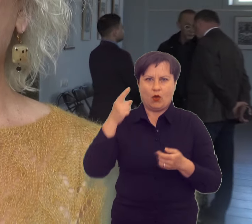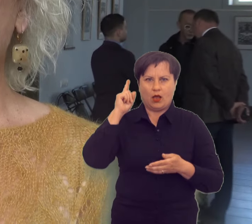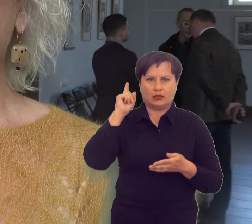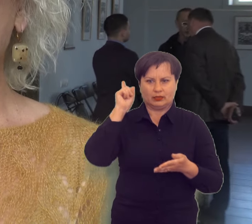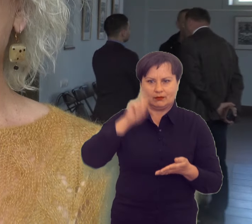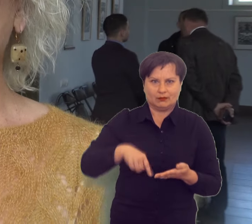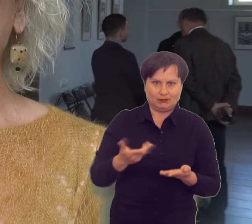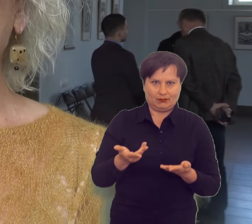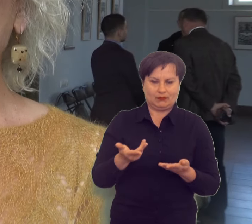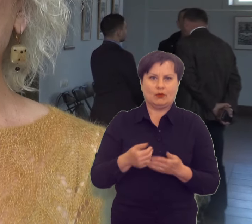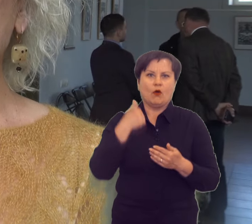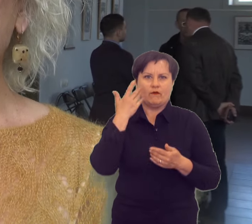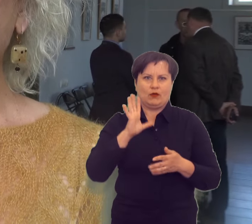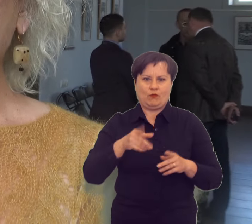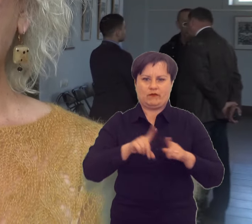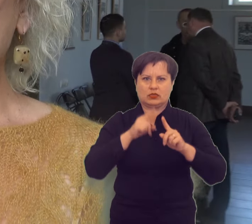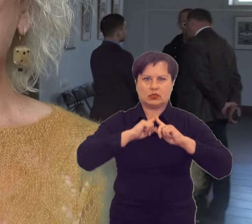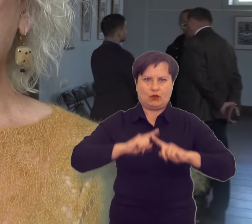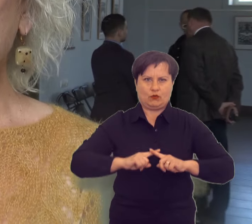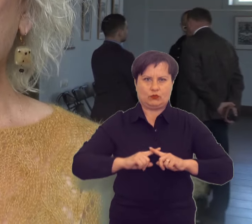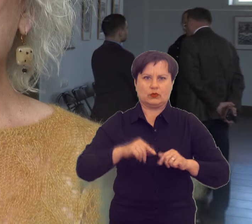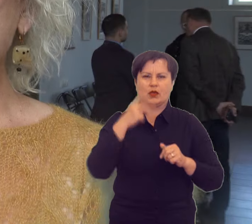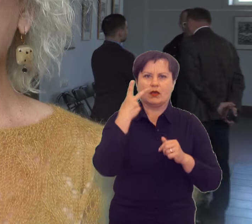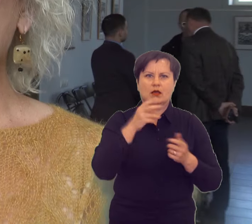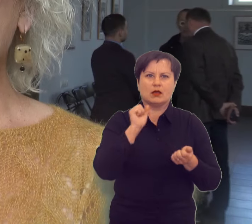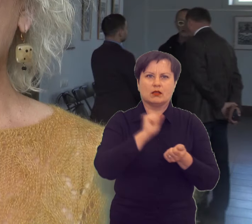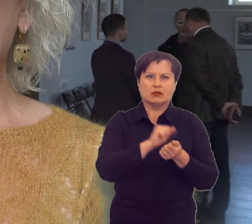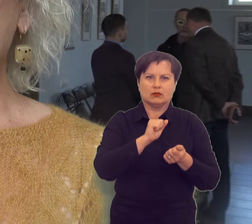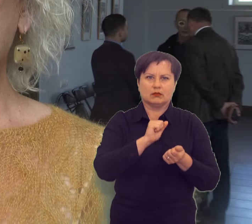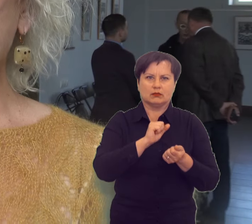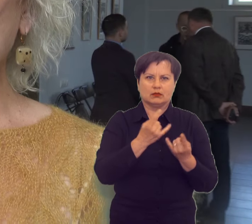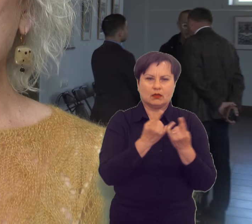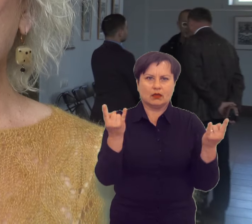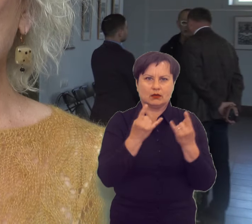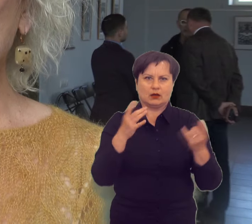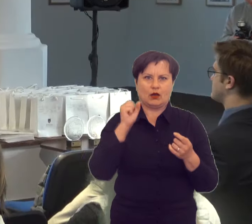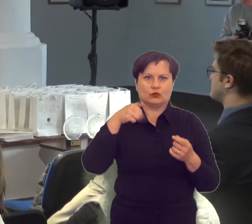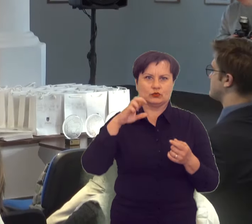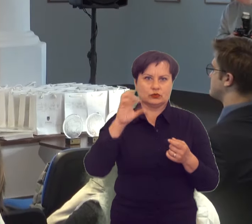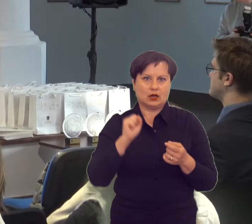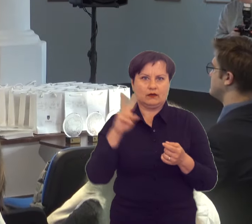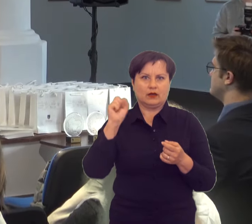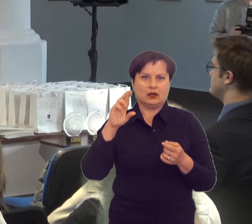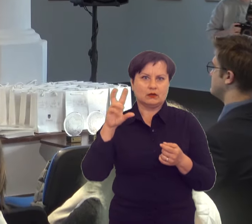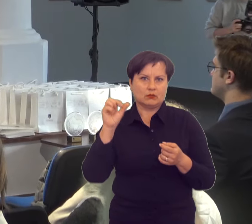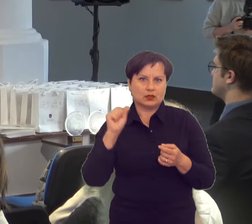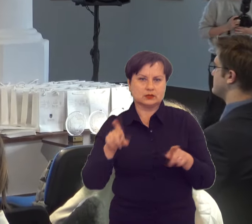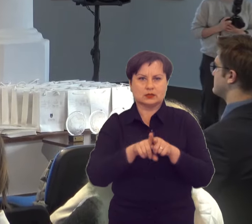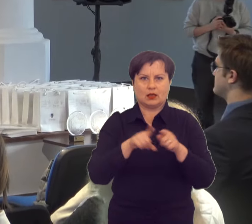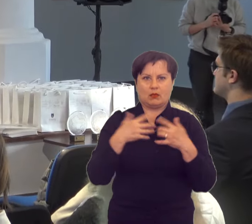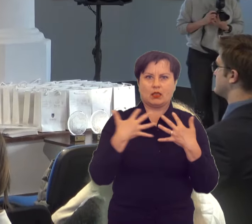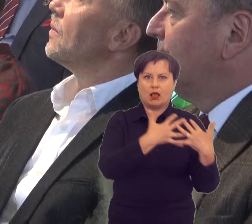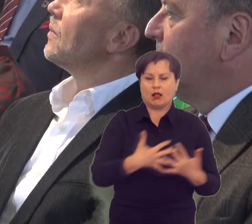kaip pasirodė laikraščiai Aušra ir Varpas ir Amerikos lietuvių spaudiniai. Iš